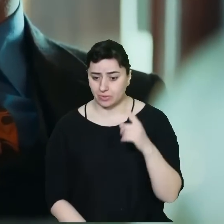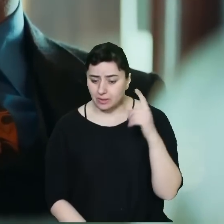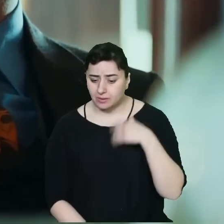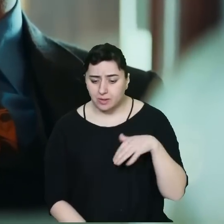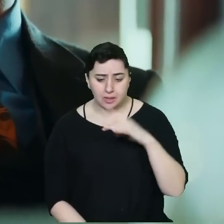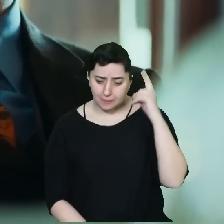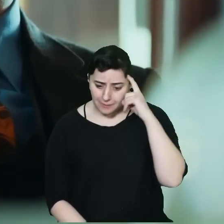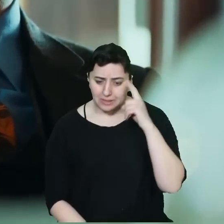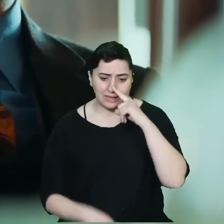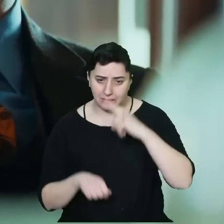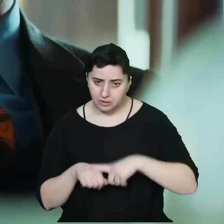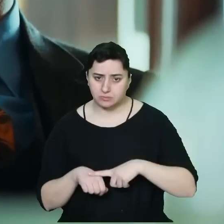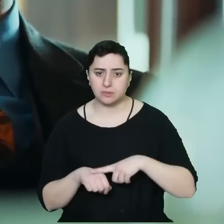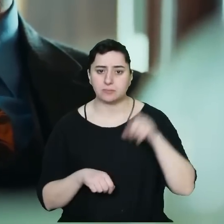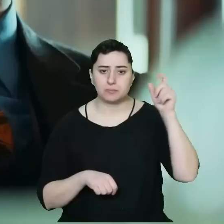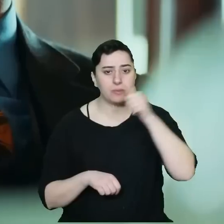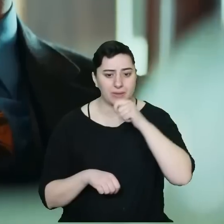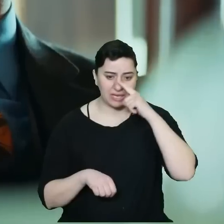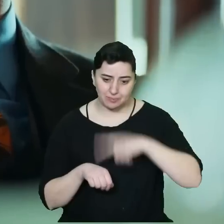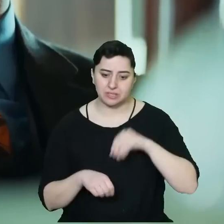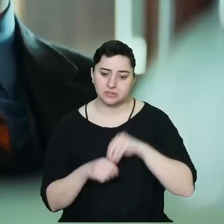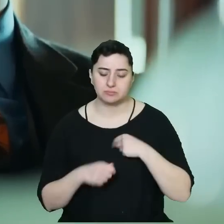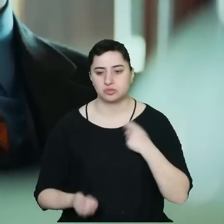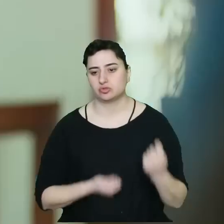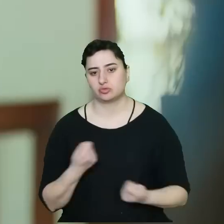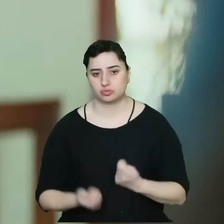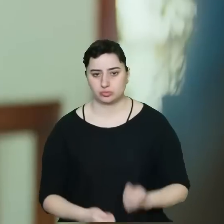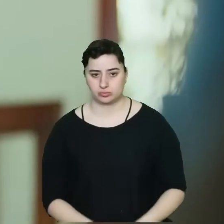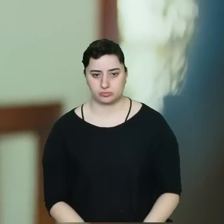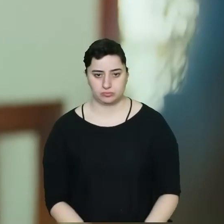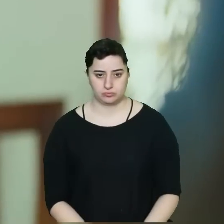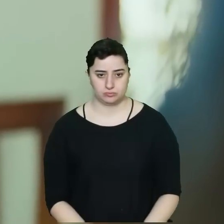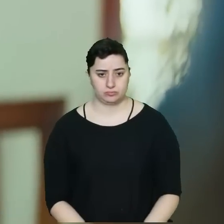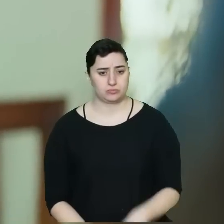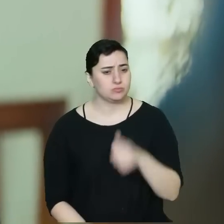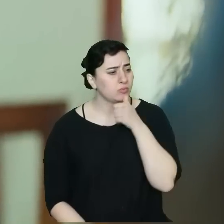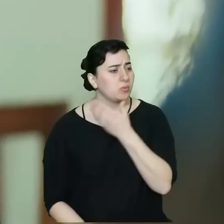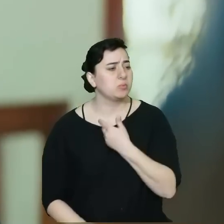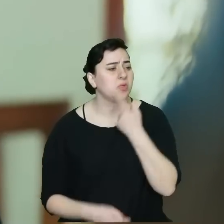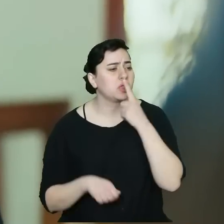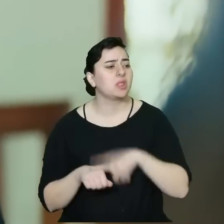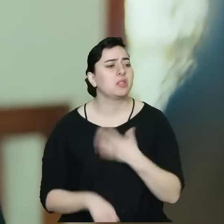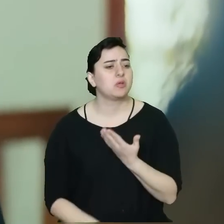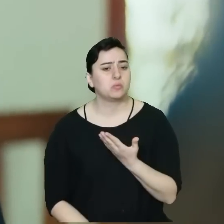Bildiğimiz, inandığımız bu şeye babanın da inanması için gayret ediyoruz zaten. Babam inanmıyor ki bana.